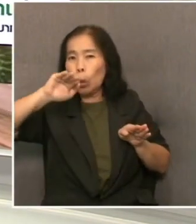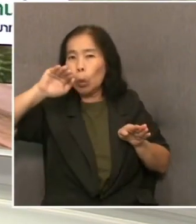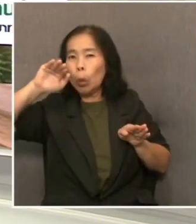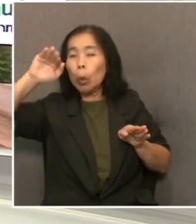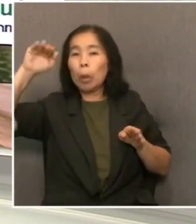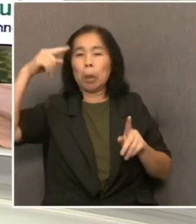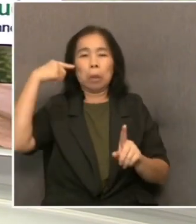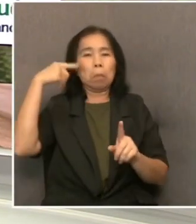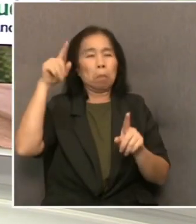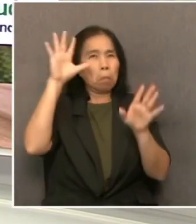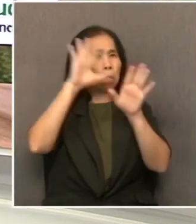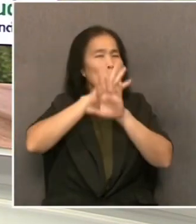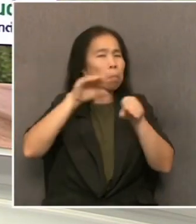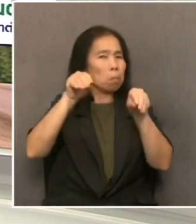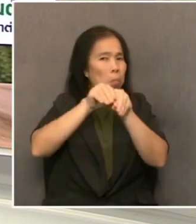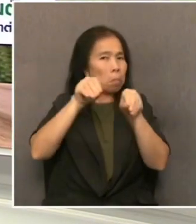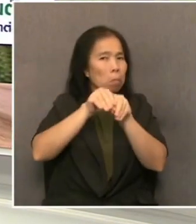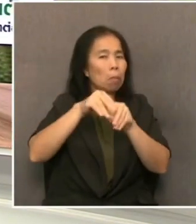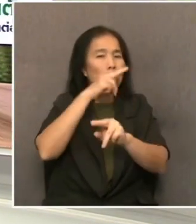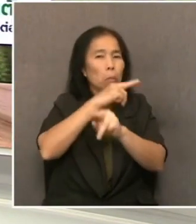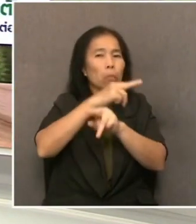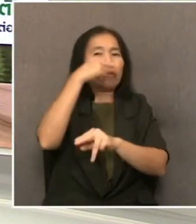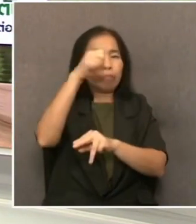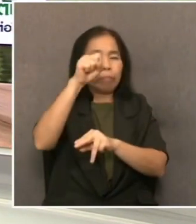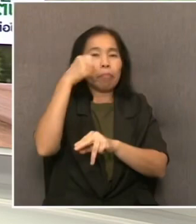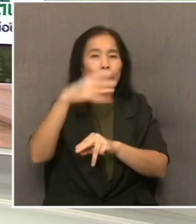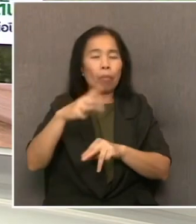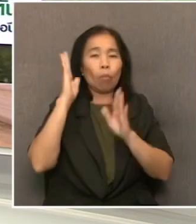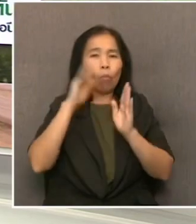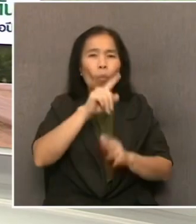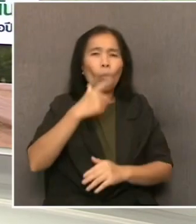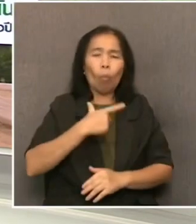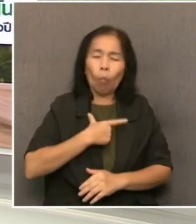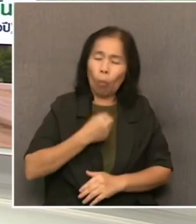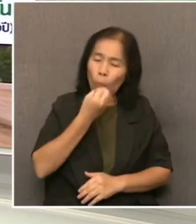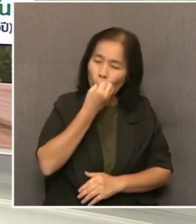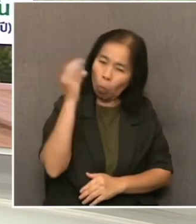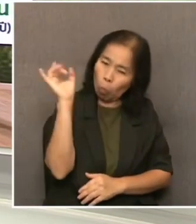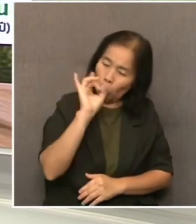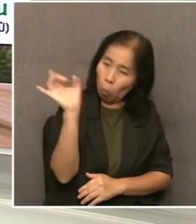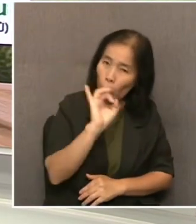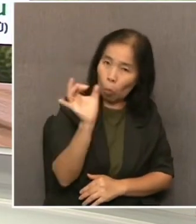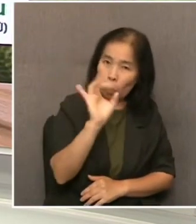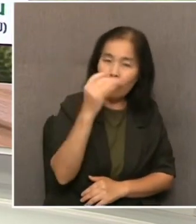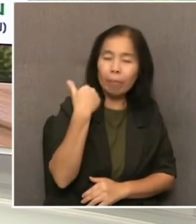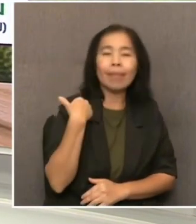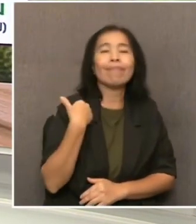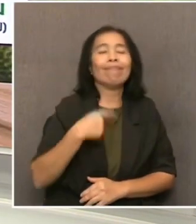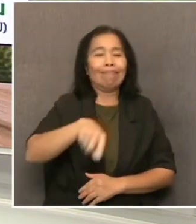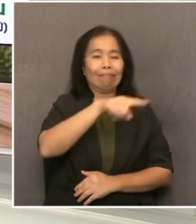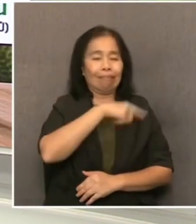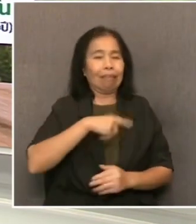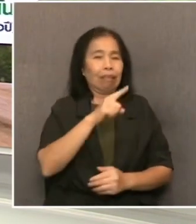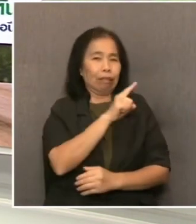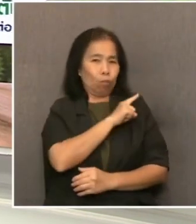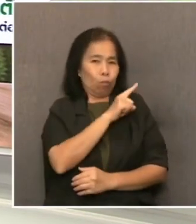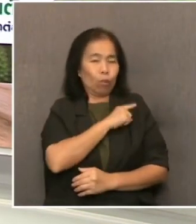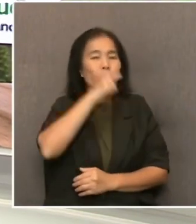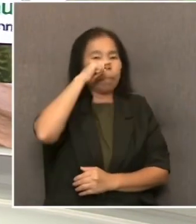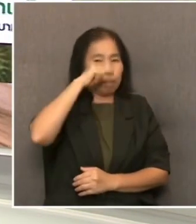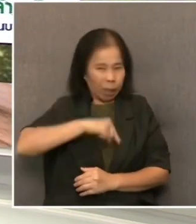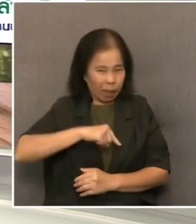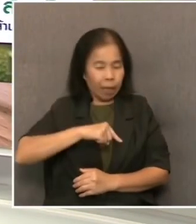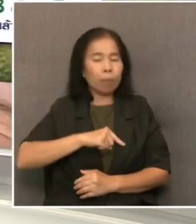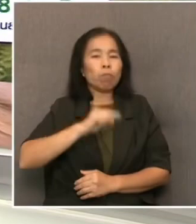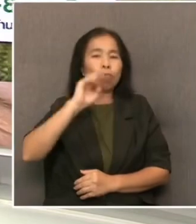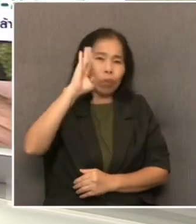10เท่าเลยทีเดียวแล้วก็ดูเหมือนว่าจะได้รับความนิยมอย่างต่อเนื่องเลยนะคะดังนั้นจึงเป็นหน้าที่ของเราทั้งผู้ประกอบการ aแล้วก็ภาค